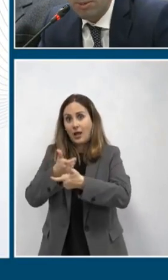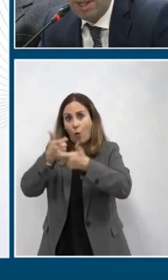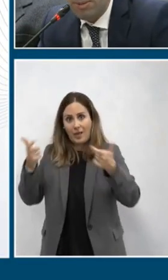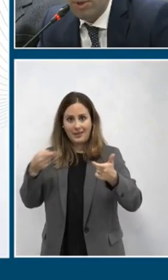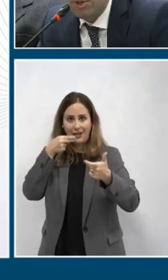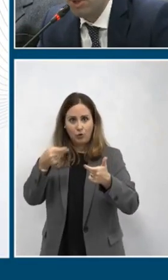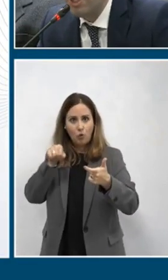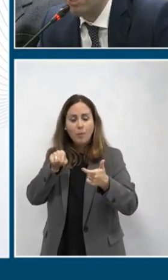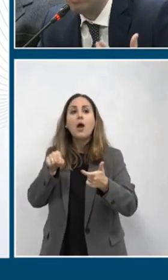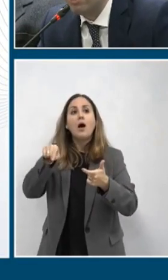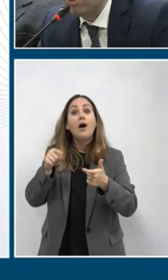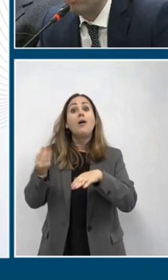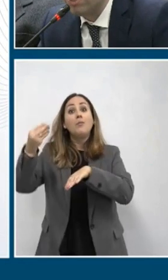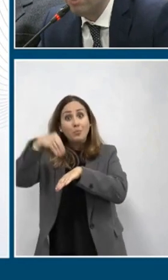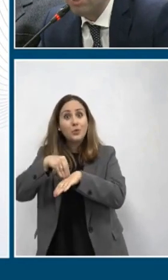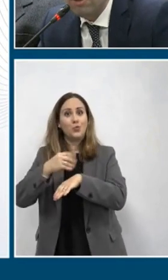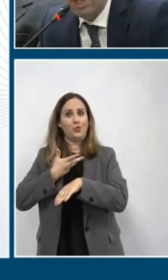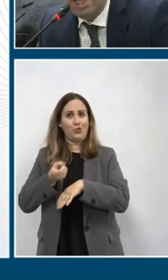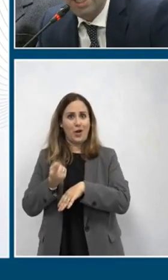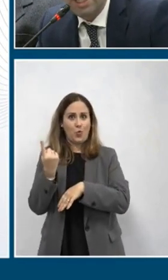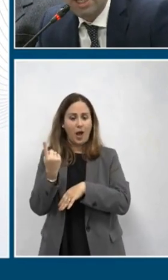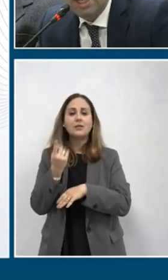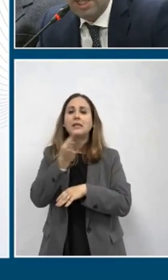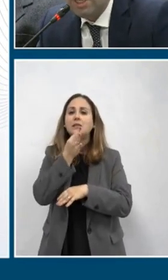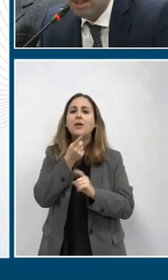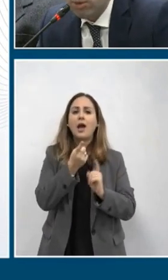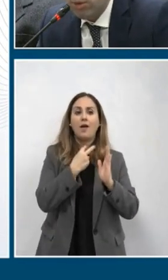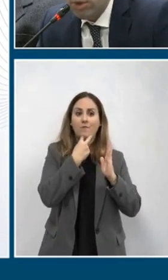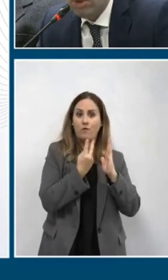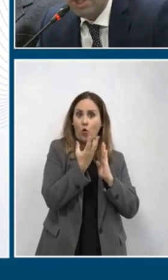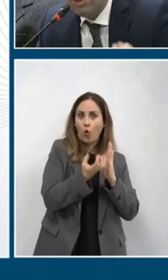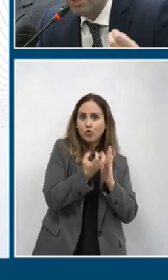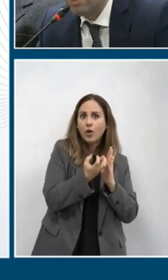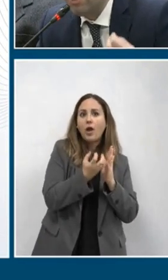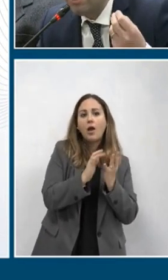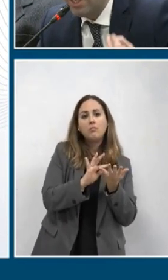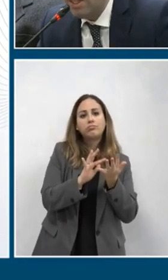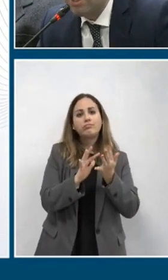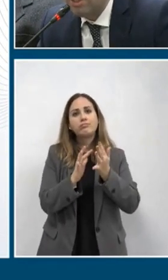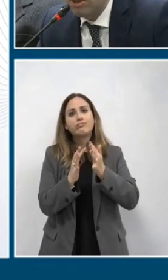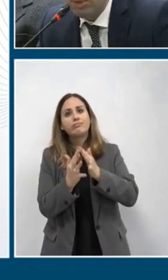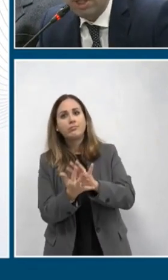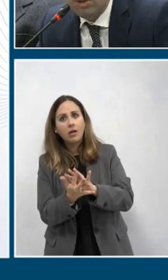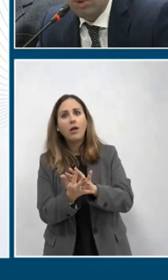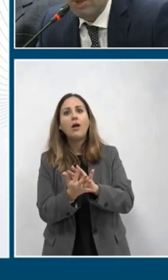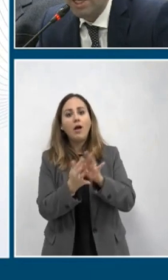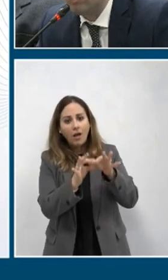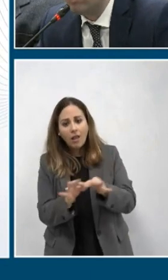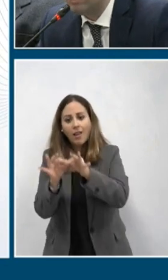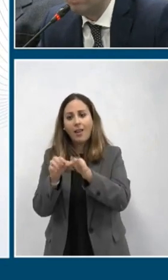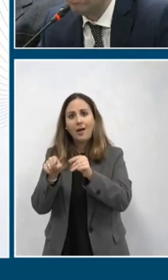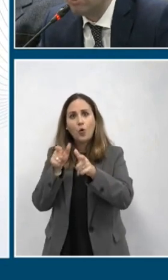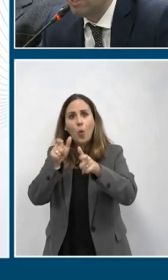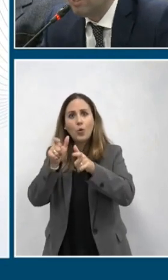che è quella di cui parliamo oggi quindi la generazione di una sintesi vocale la soluzione di questa sintesi che entra nel comunicatore